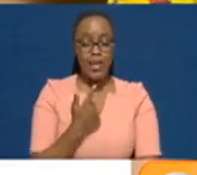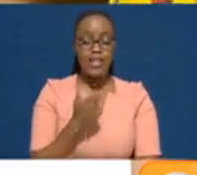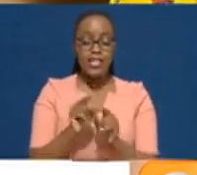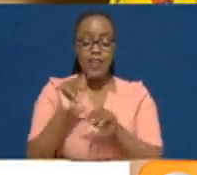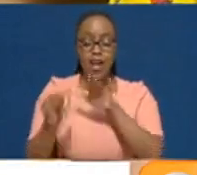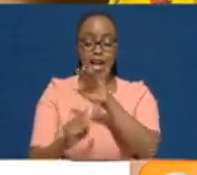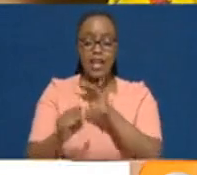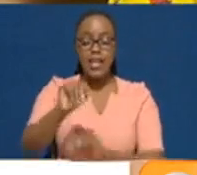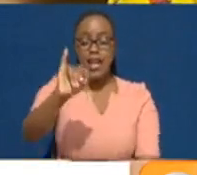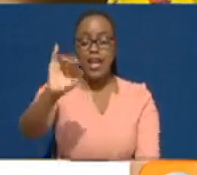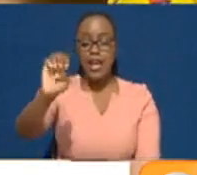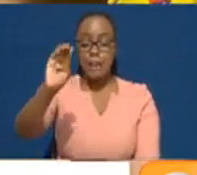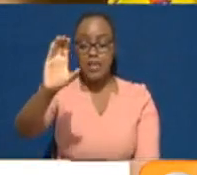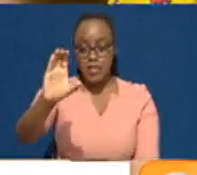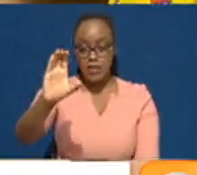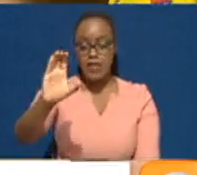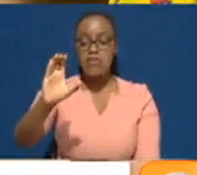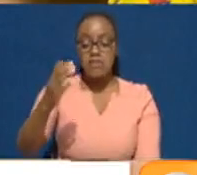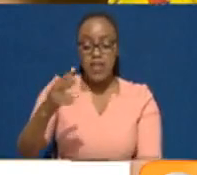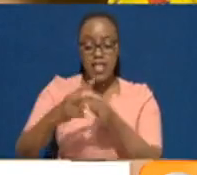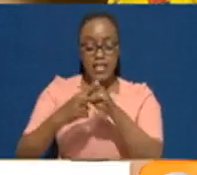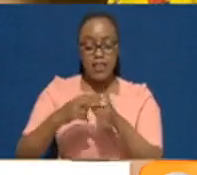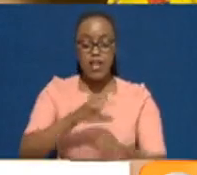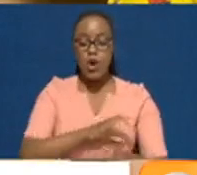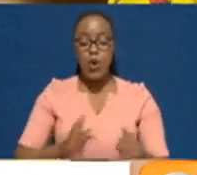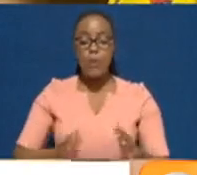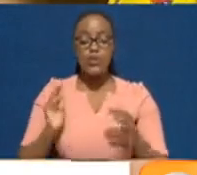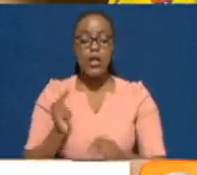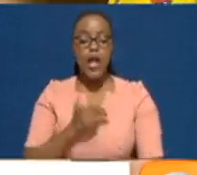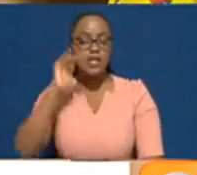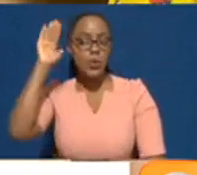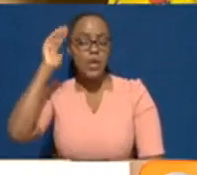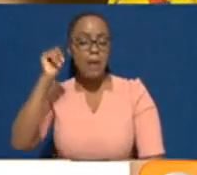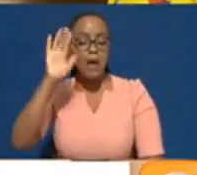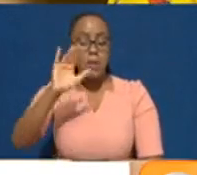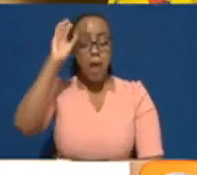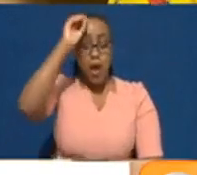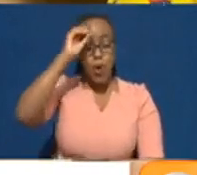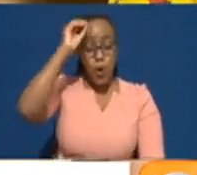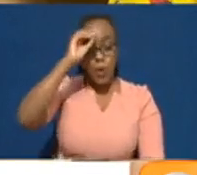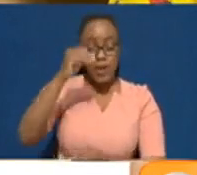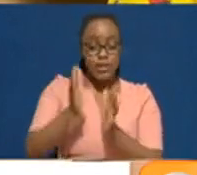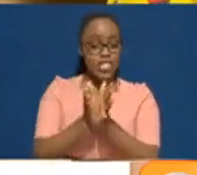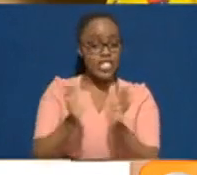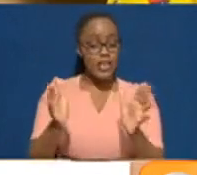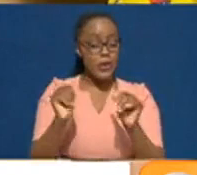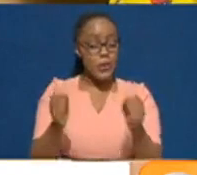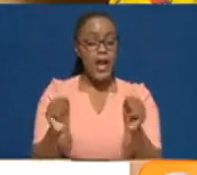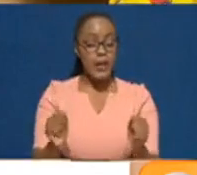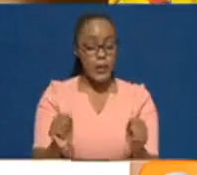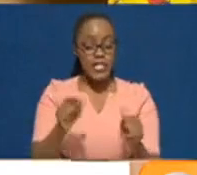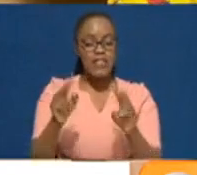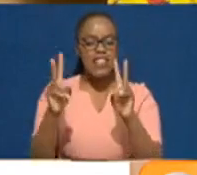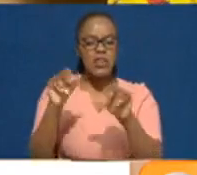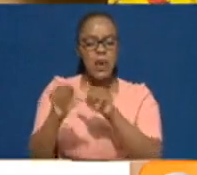ya uchaguzi ambao ni watu saba, hatujasikia maoni yao kwa kijumla. Hii maneno